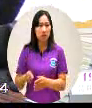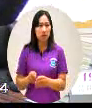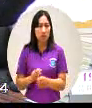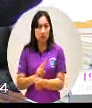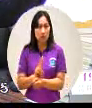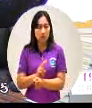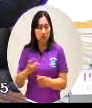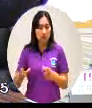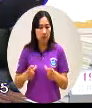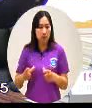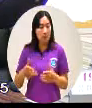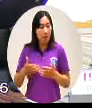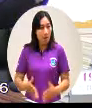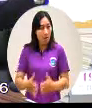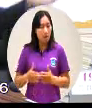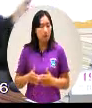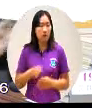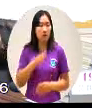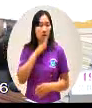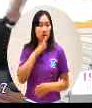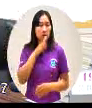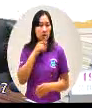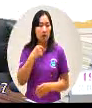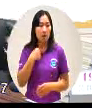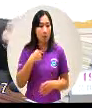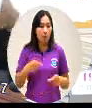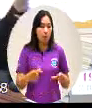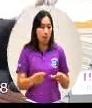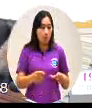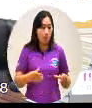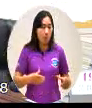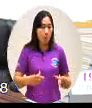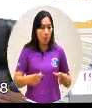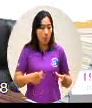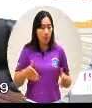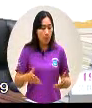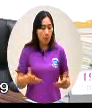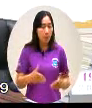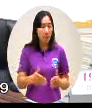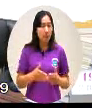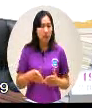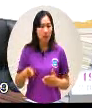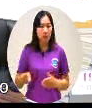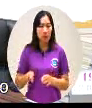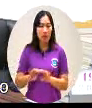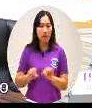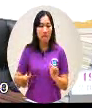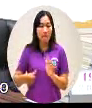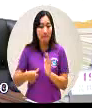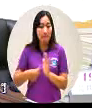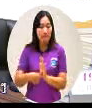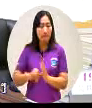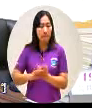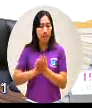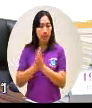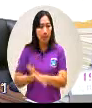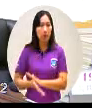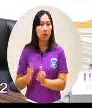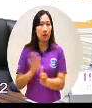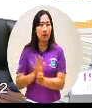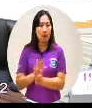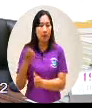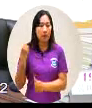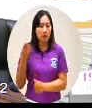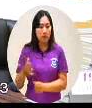做一个真好的这个解编，还是真好的一个规划，带予恁门一个新的地方，哦，新的一个契机出来